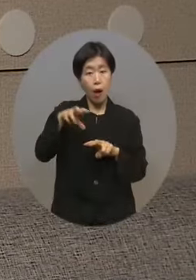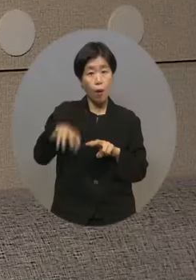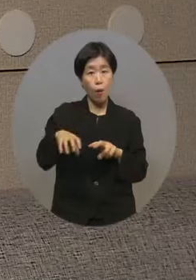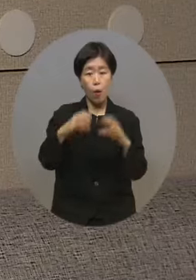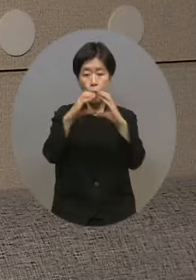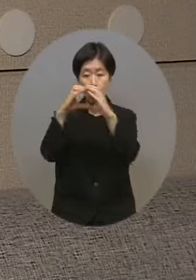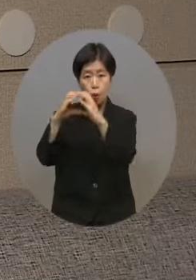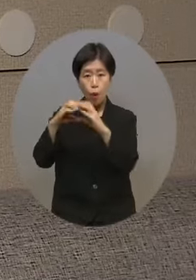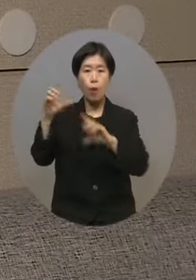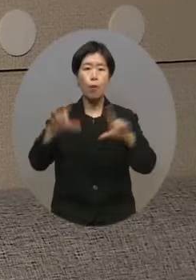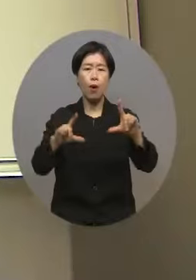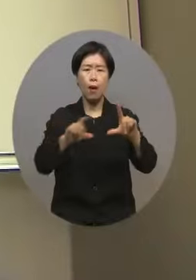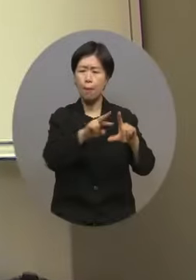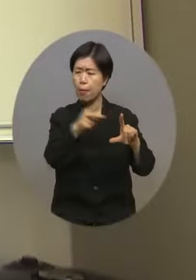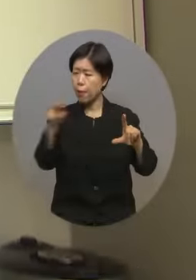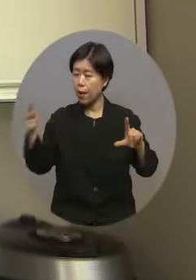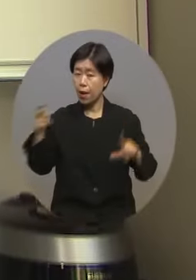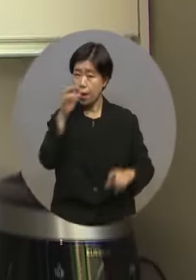동그라미로 바뀝니다.